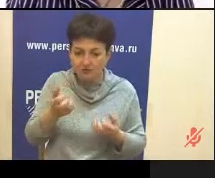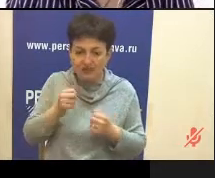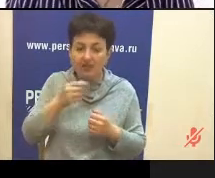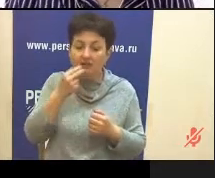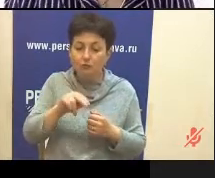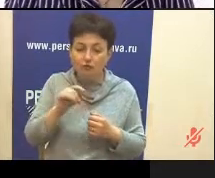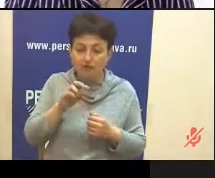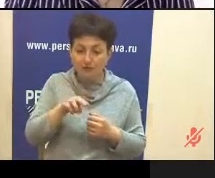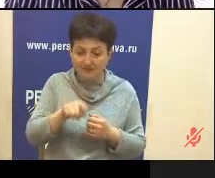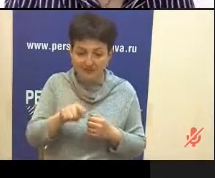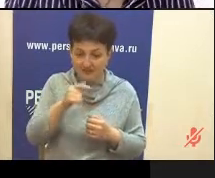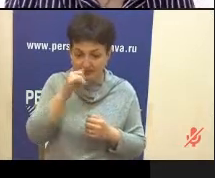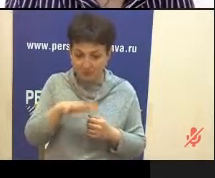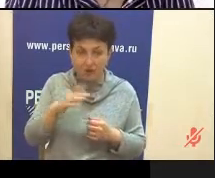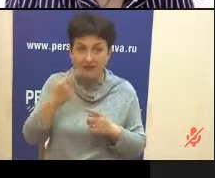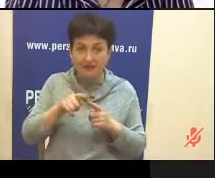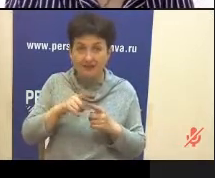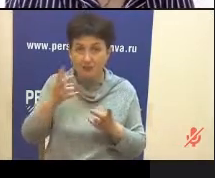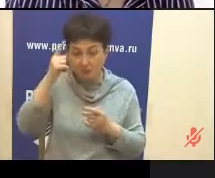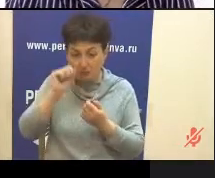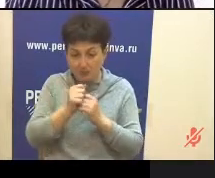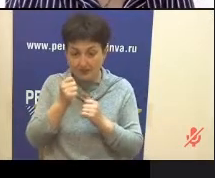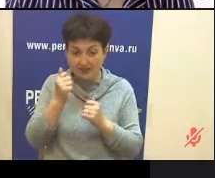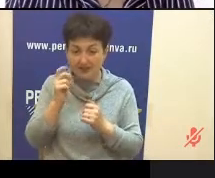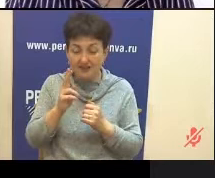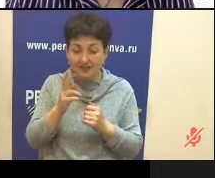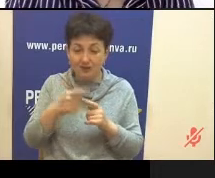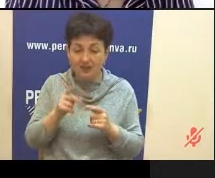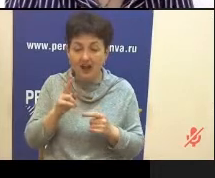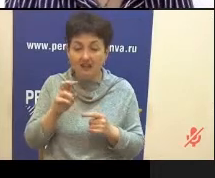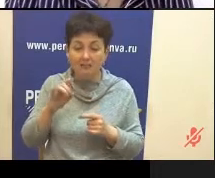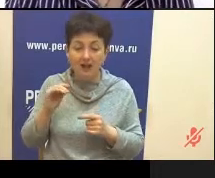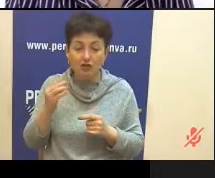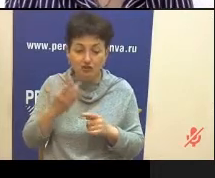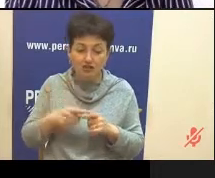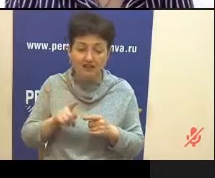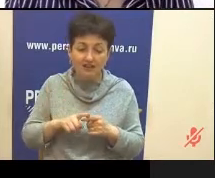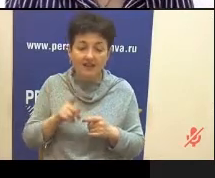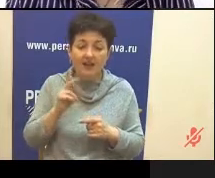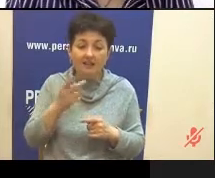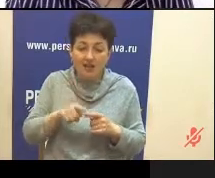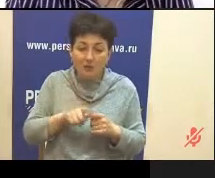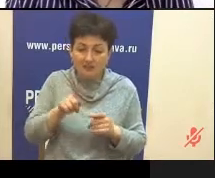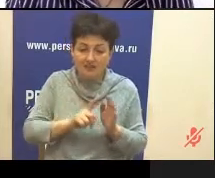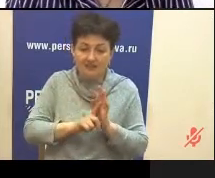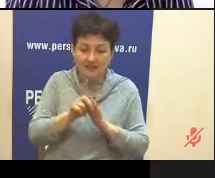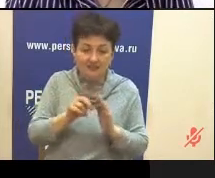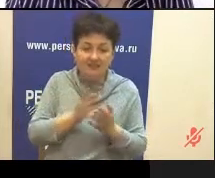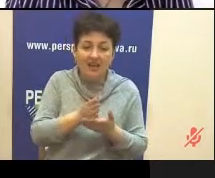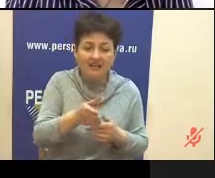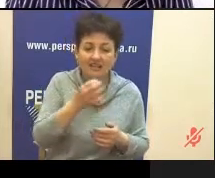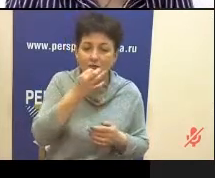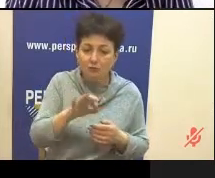чем вы. Поэтому помнить об этом стоит, и это на самом деле тот карт-бланш, с которым вы можете зайти в